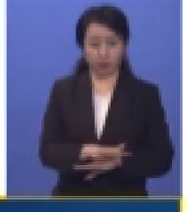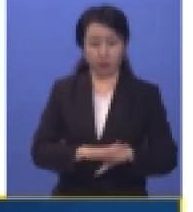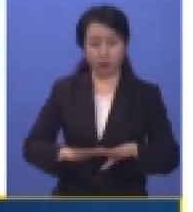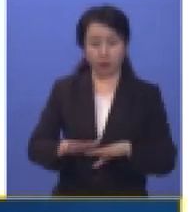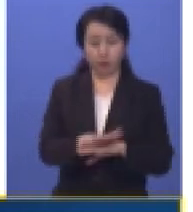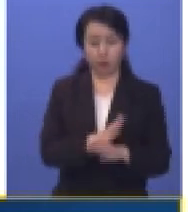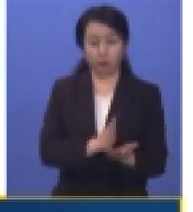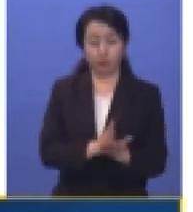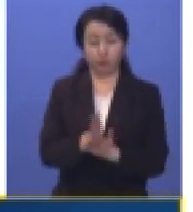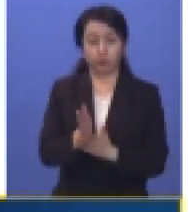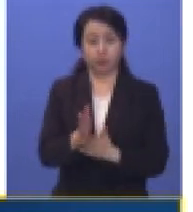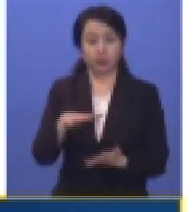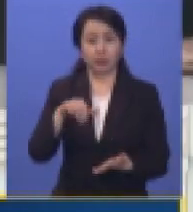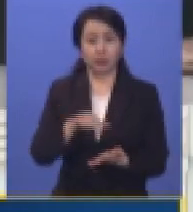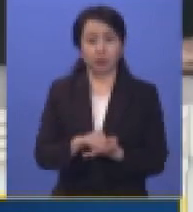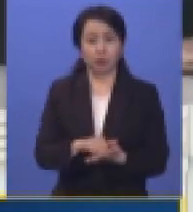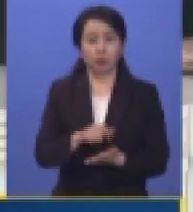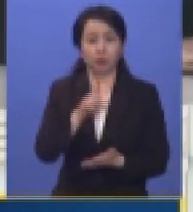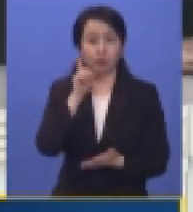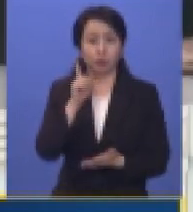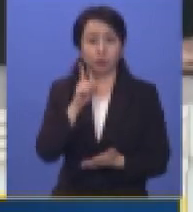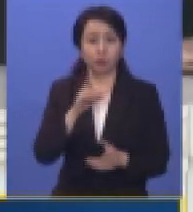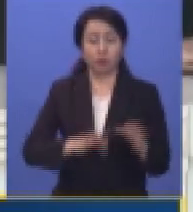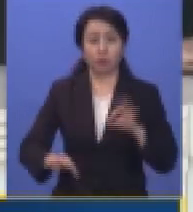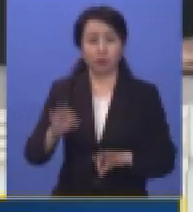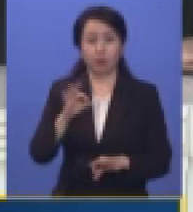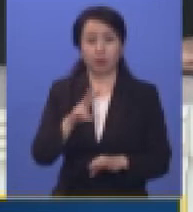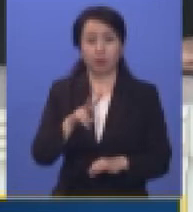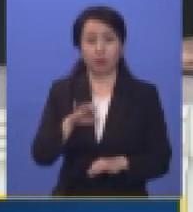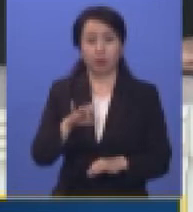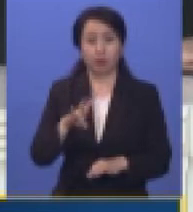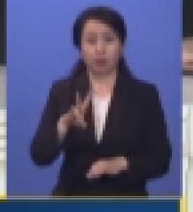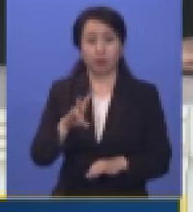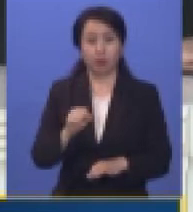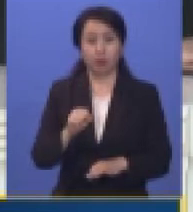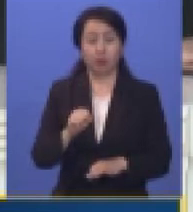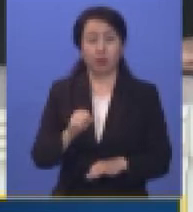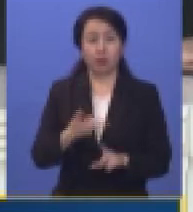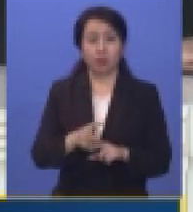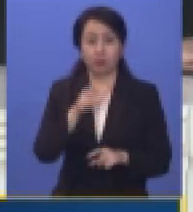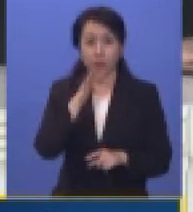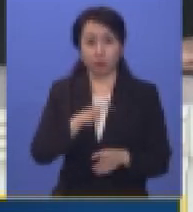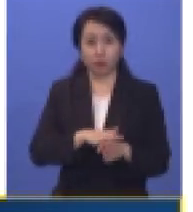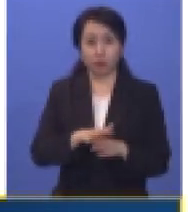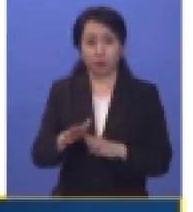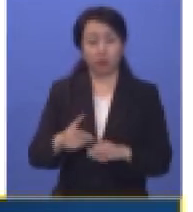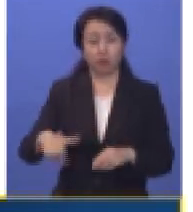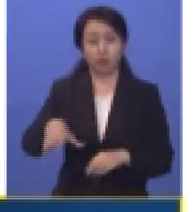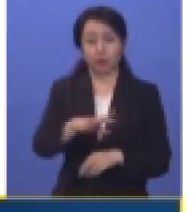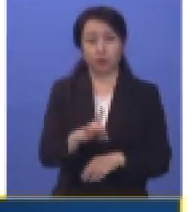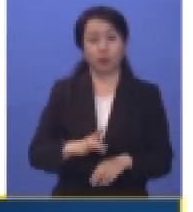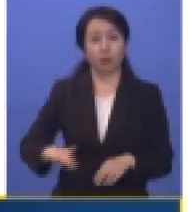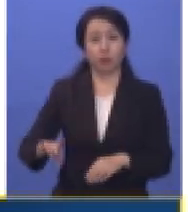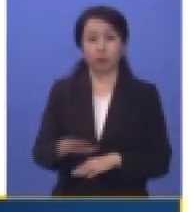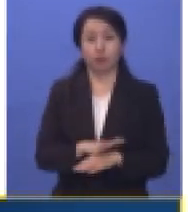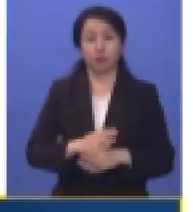особым фокусом на самозанятую молодежь. Проект главы государства «Мәдениет ана, мәдениет улт» с этого года реализуется во всех регионах